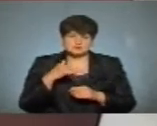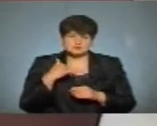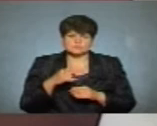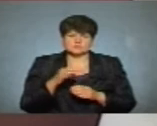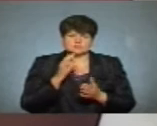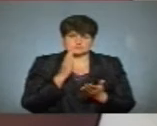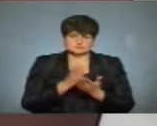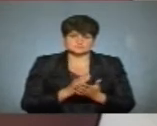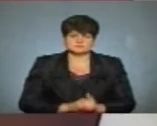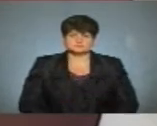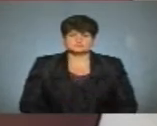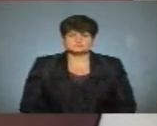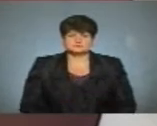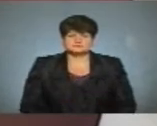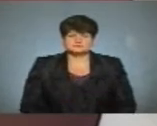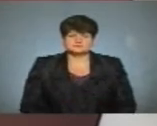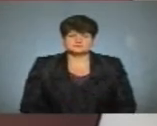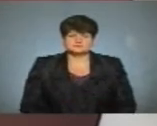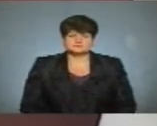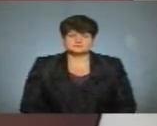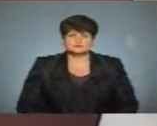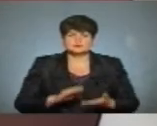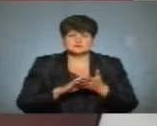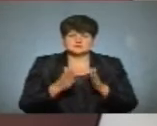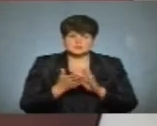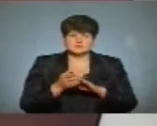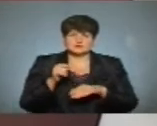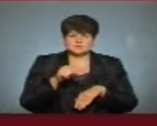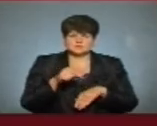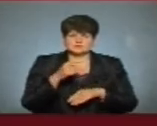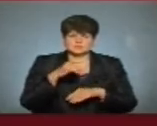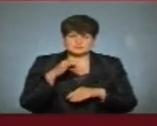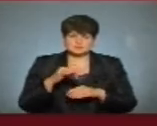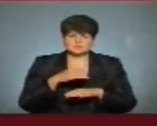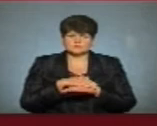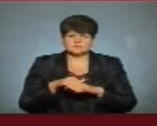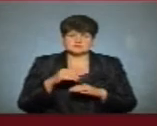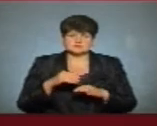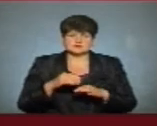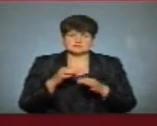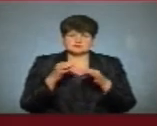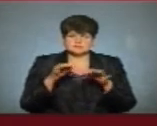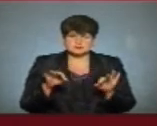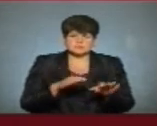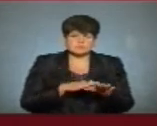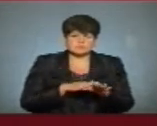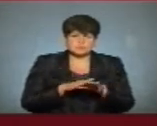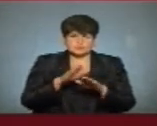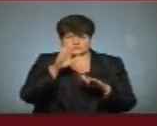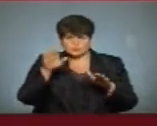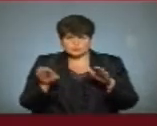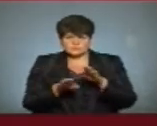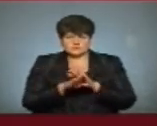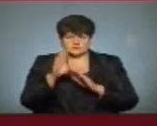на прямому зв'язку. Станом на цю хвилину вулиця Незалежності майже повністю йде під воду. Ми